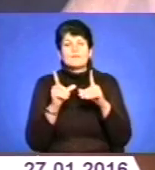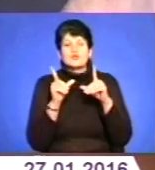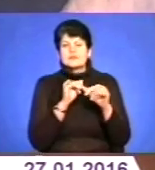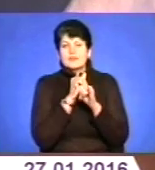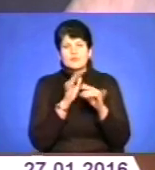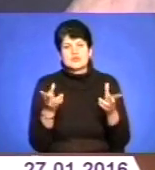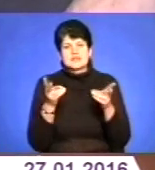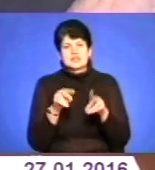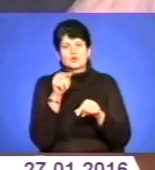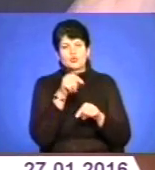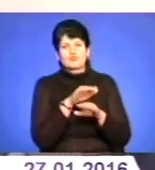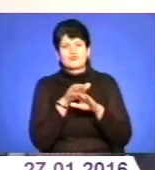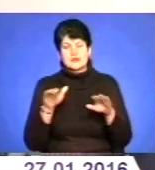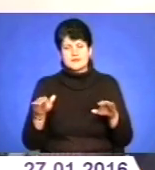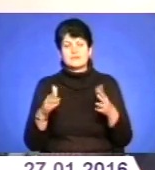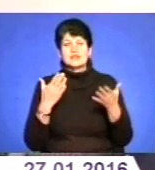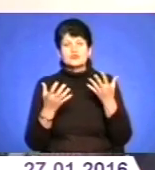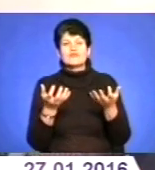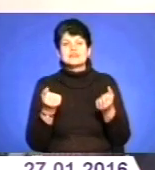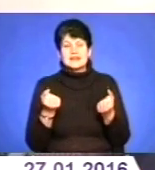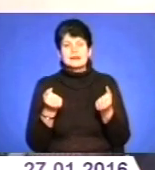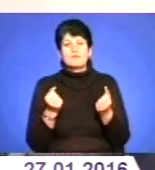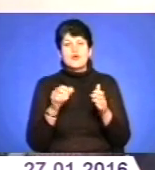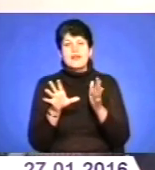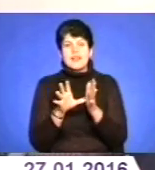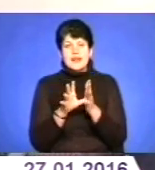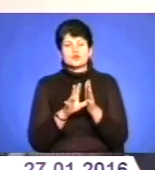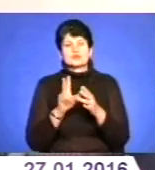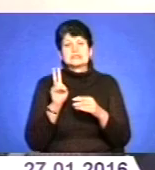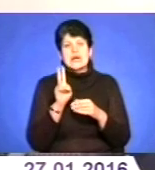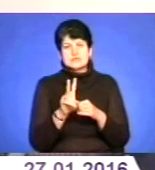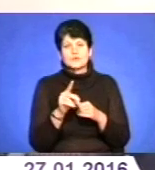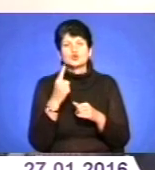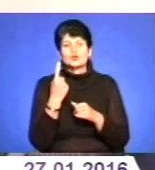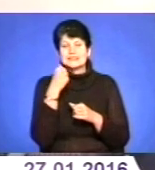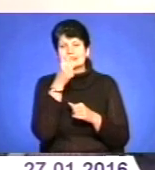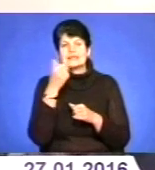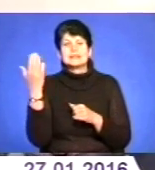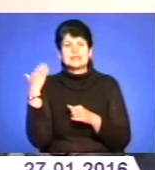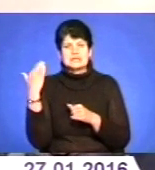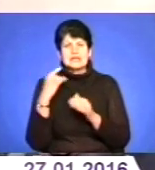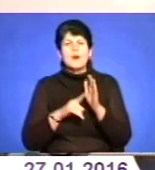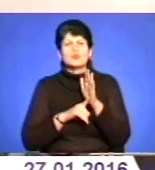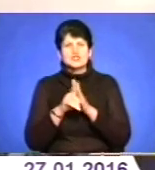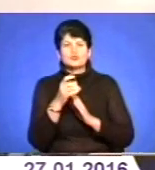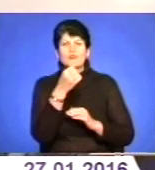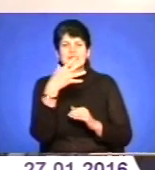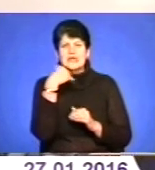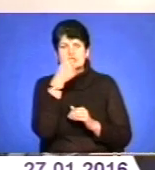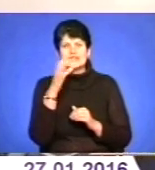ж рівні. Якщо взяти по електротранспорту, якщо рік тому, тобто на початку 2015